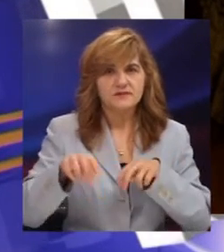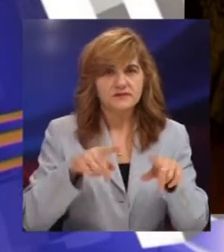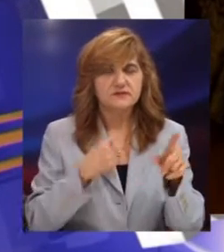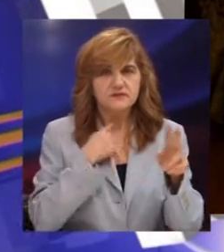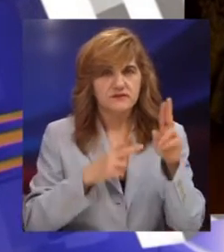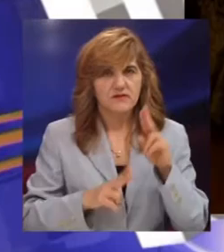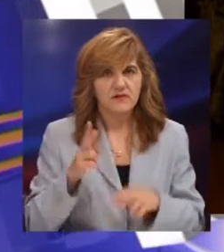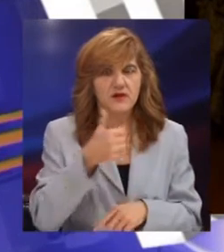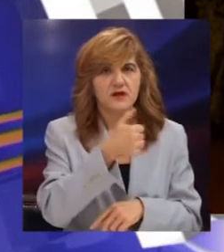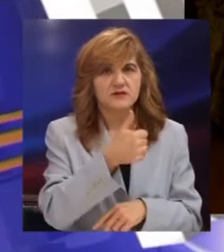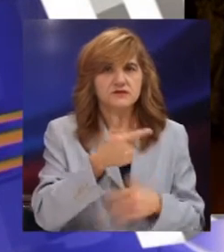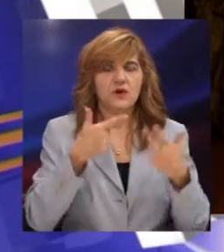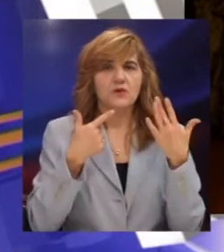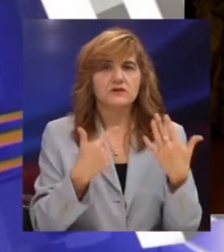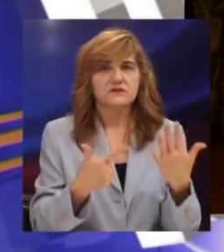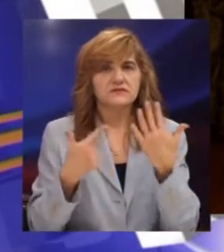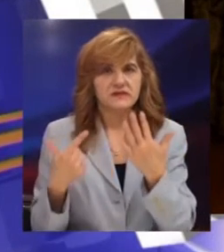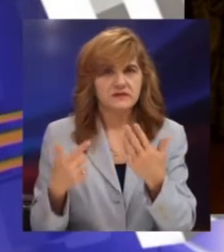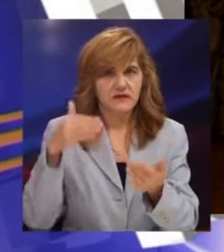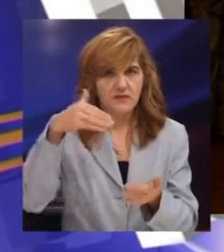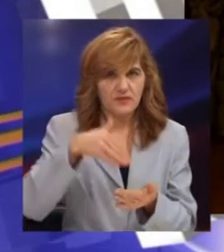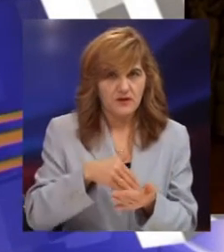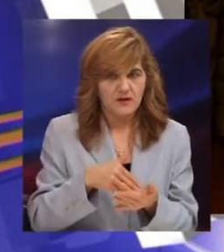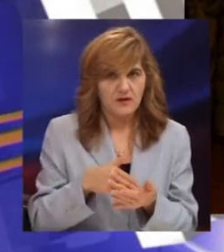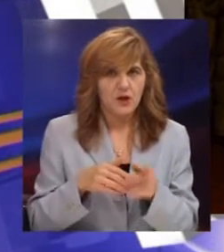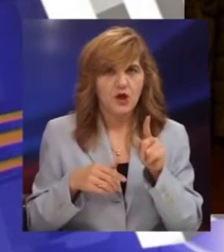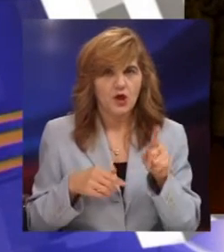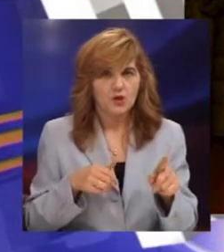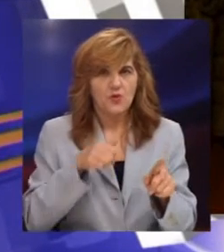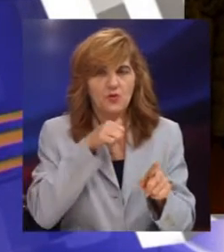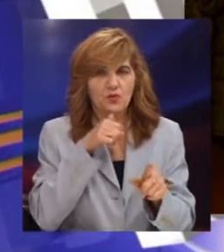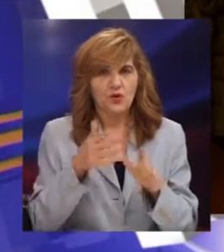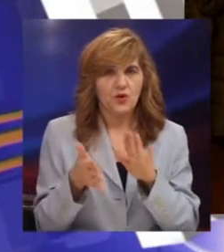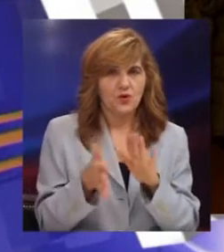177.000 pripadnika manjina, odnosno u procentima to je nešto oko